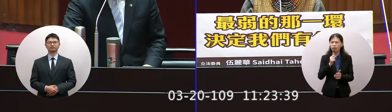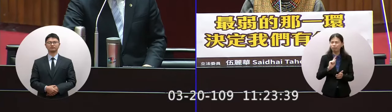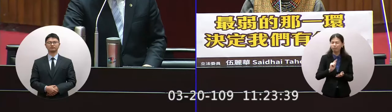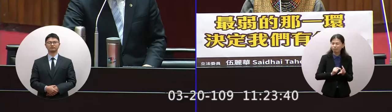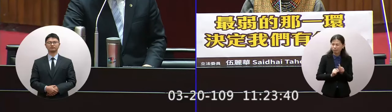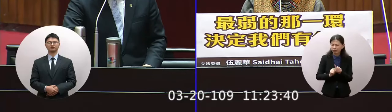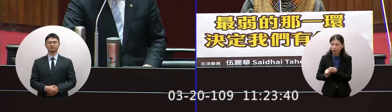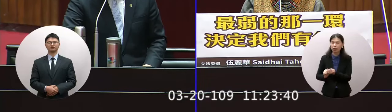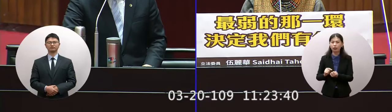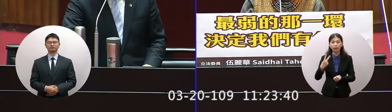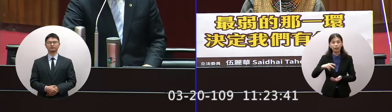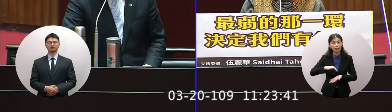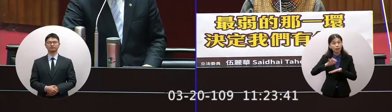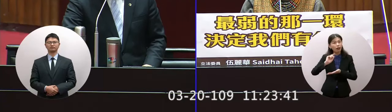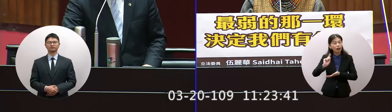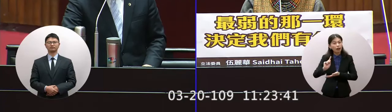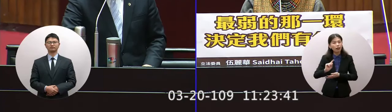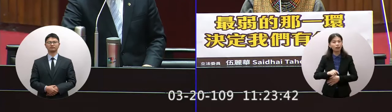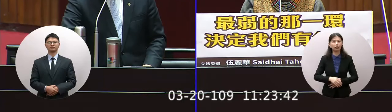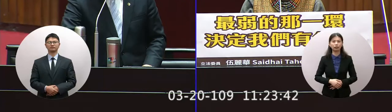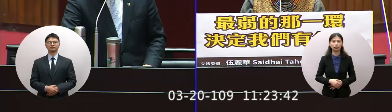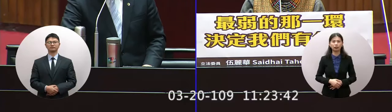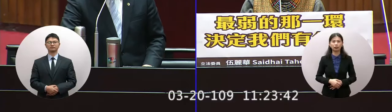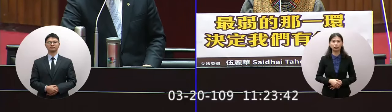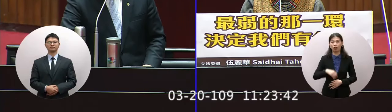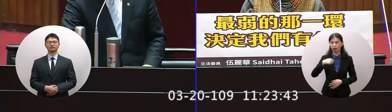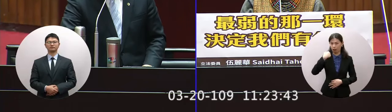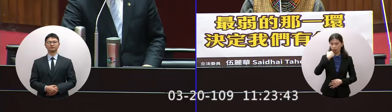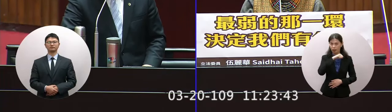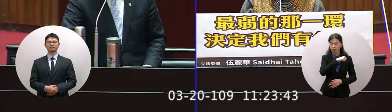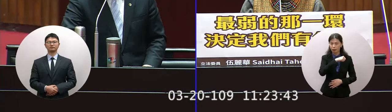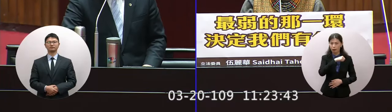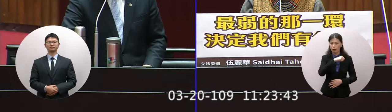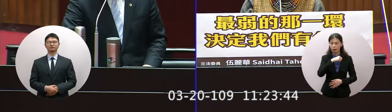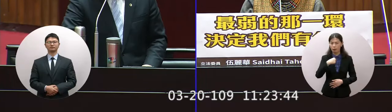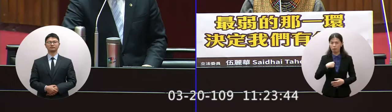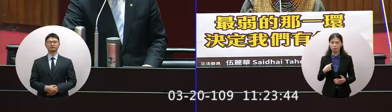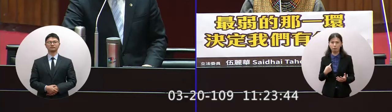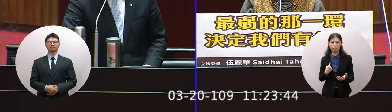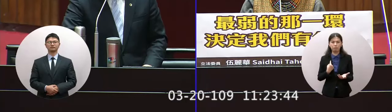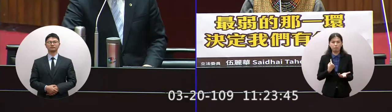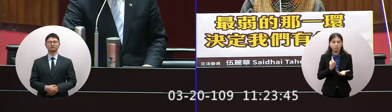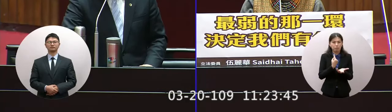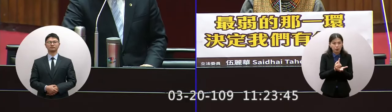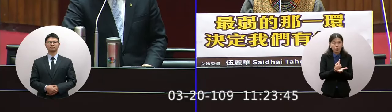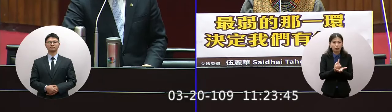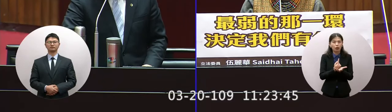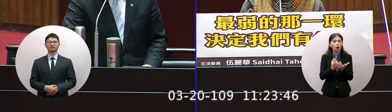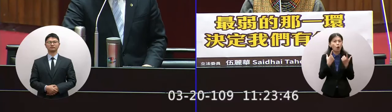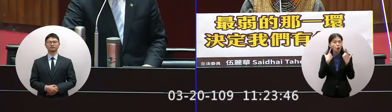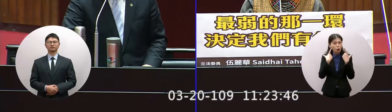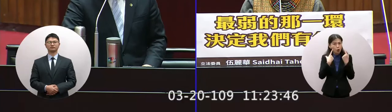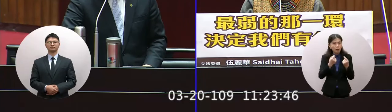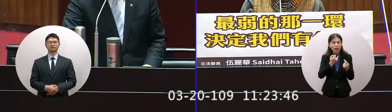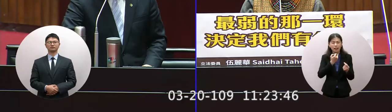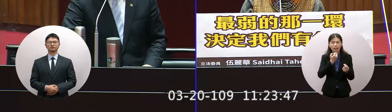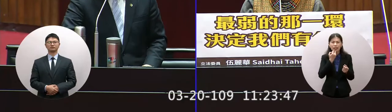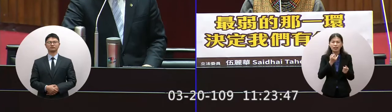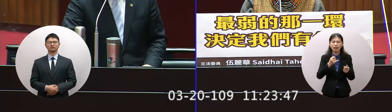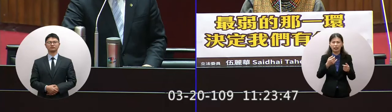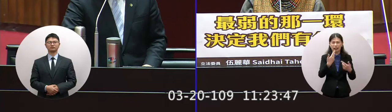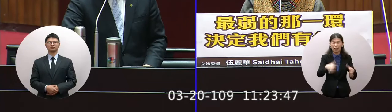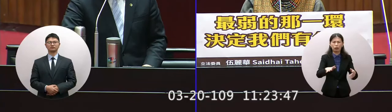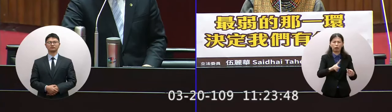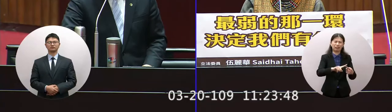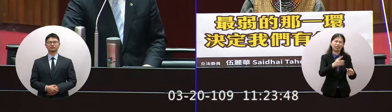且他特别写到，他写到什么呢？台湾的参与原本可以挽救许多的生